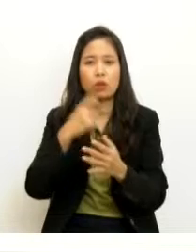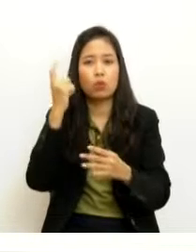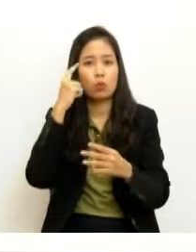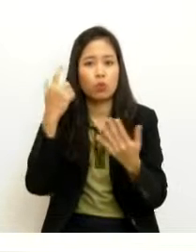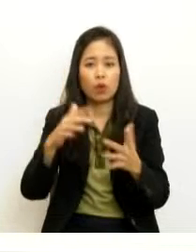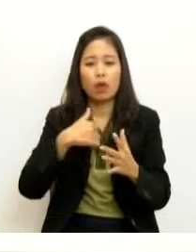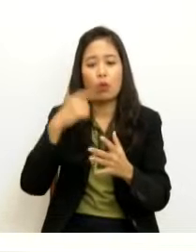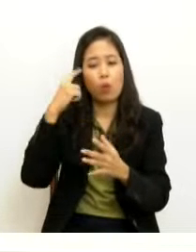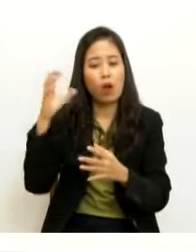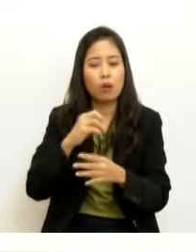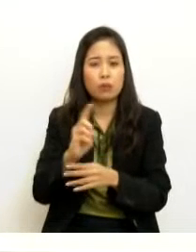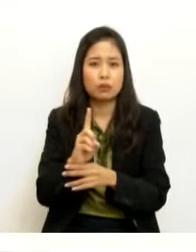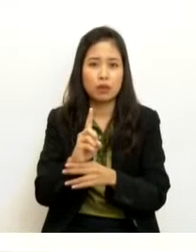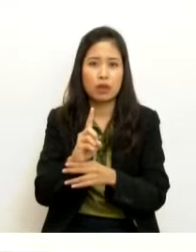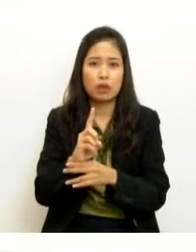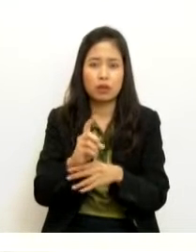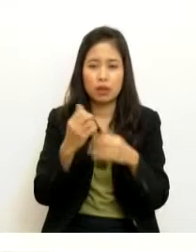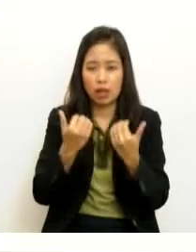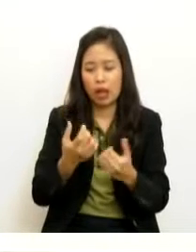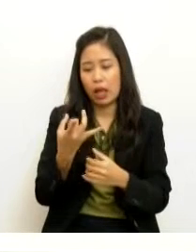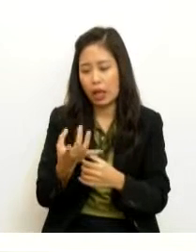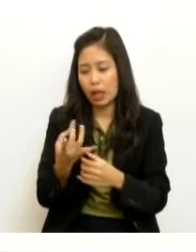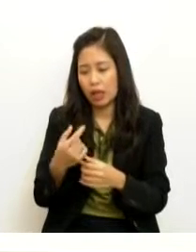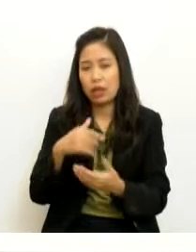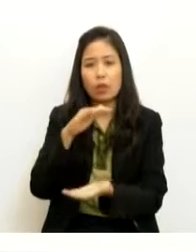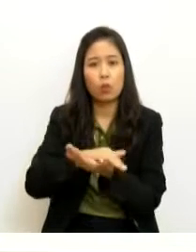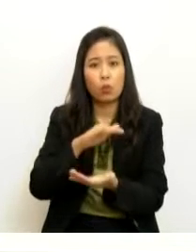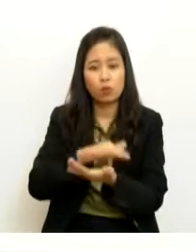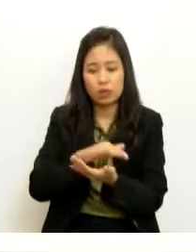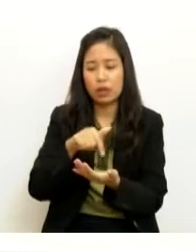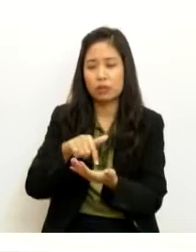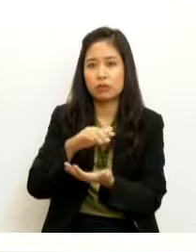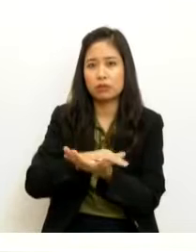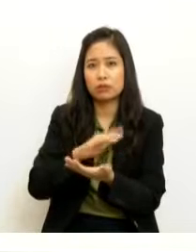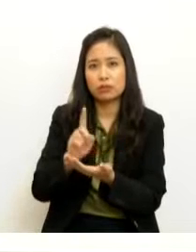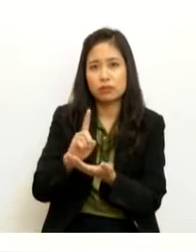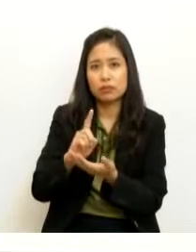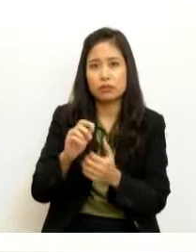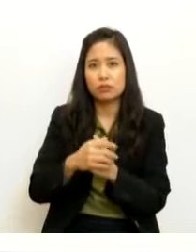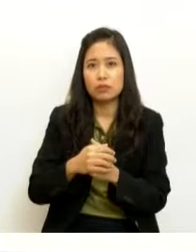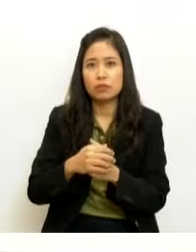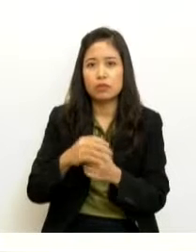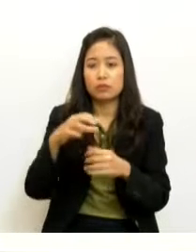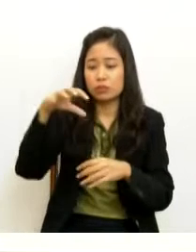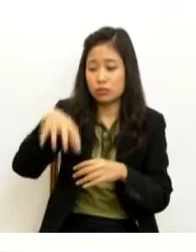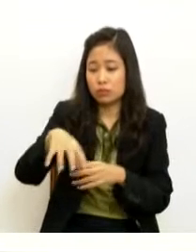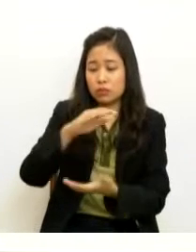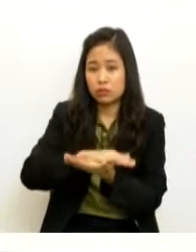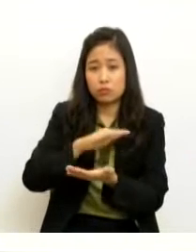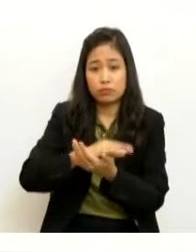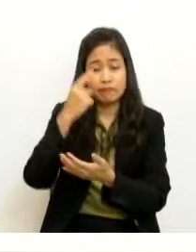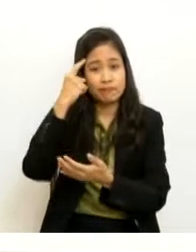อะไรเนี่ยอะไรที่เกิดจากห้องเรียนเองคิดเองอะไรเกิดจากสถานศึกษาคิดขึ้นมาเ